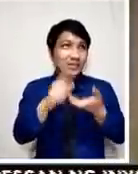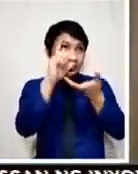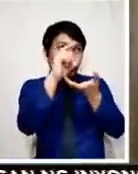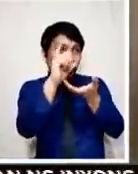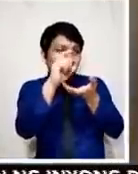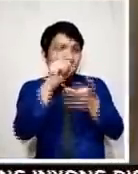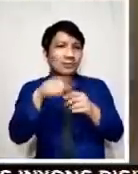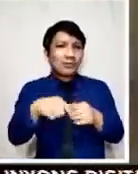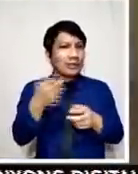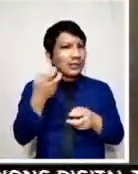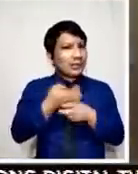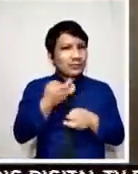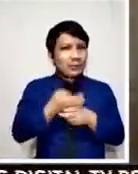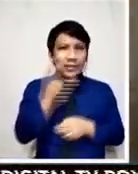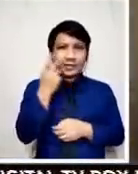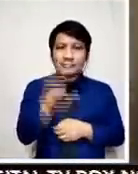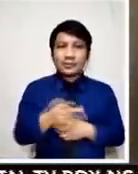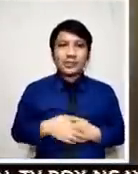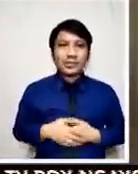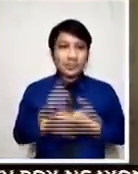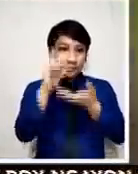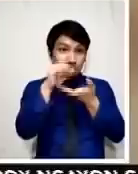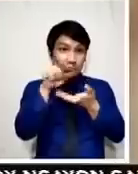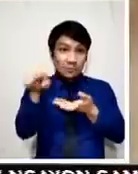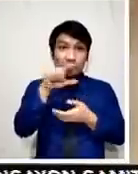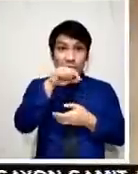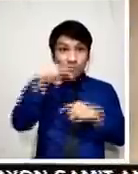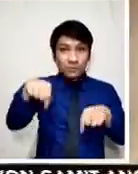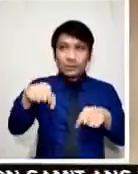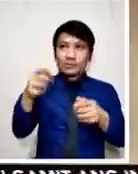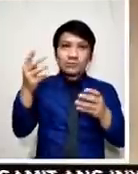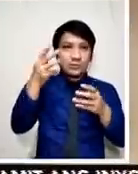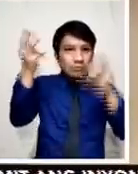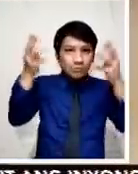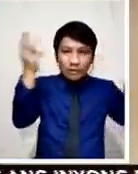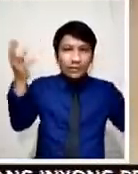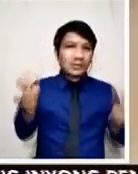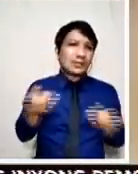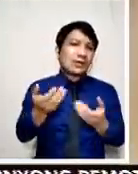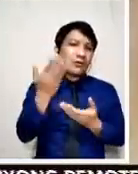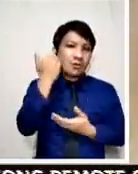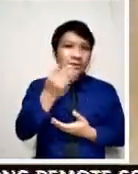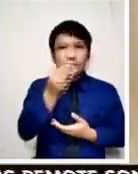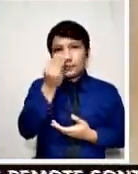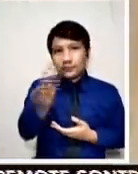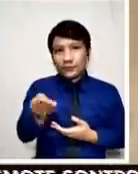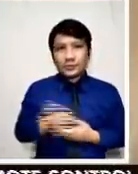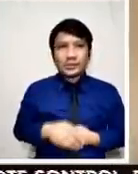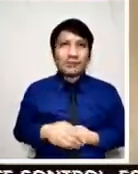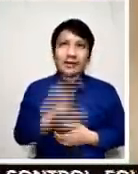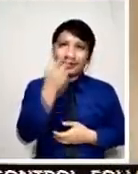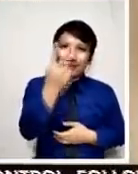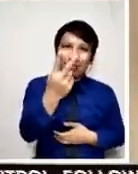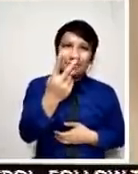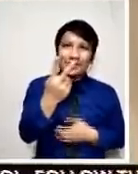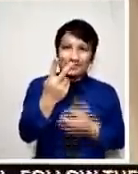a photo of this bird in the wild kasi sobrang ilap nila. Dalawa lang ang kayang isisiw niyan.